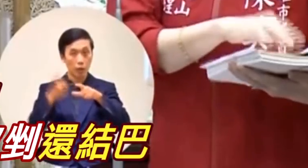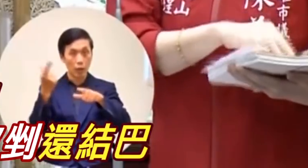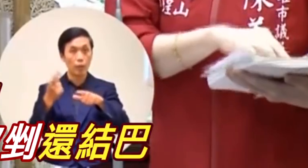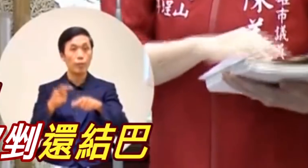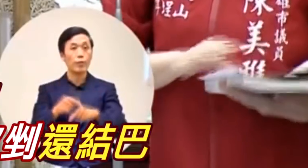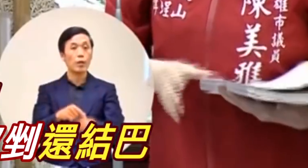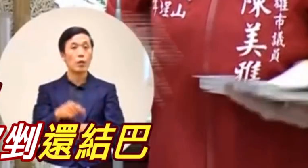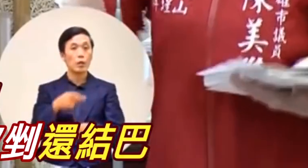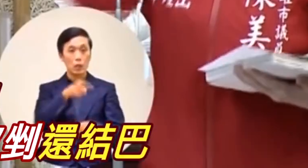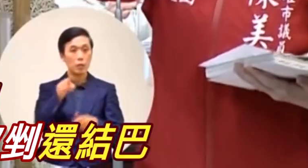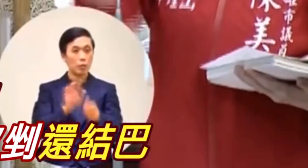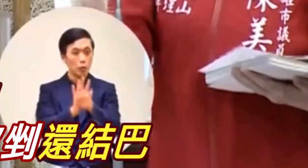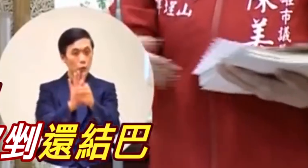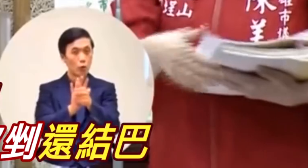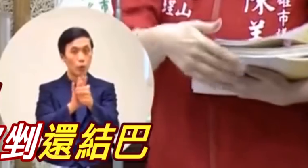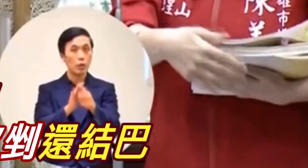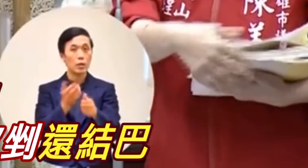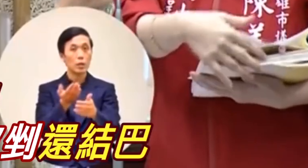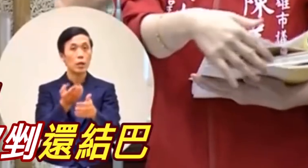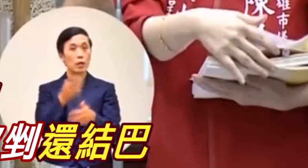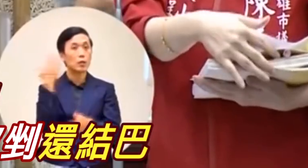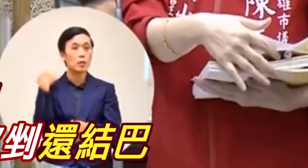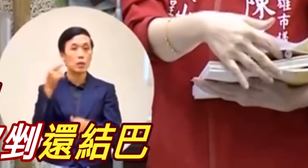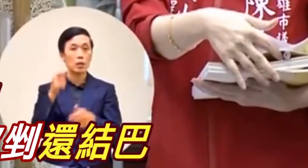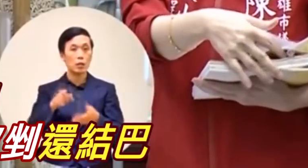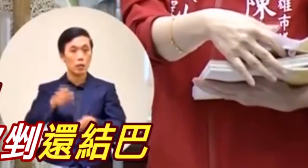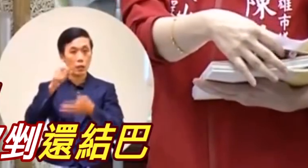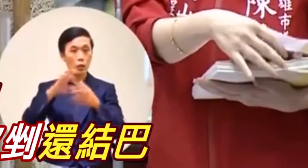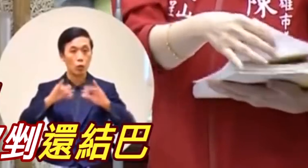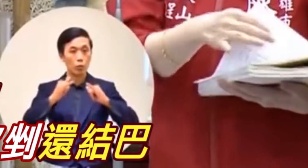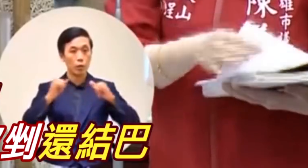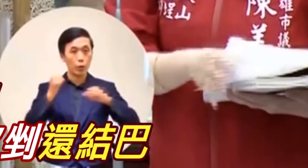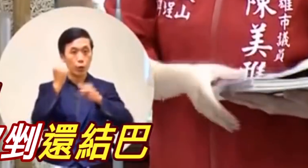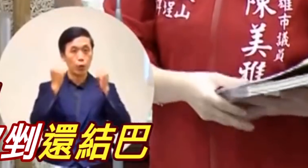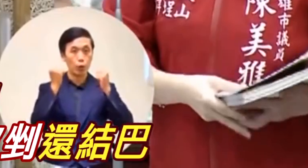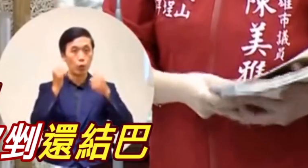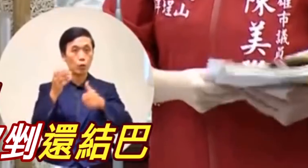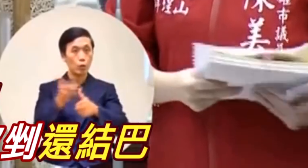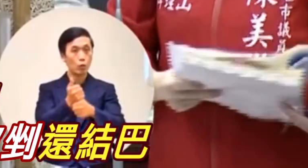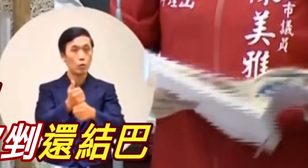们推出来的当初讲的国民运动中心嘛？